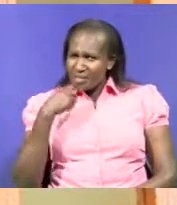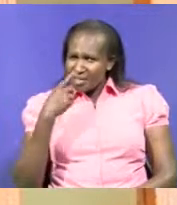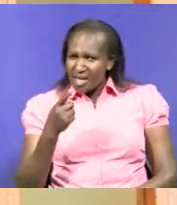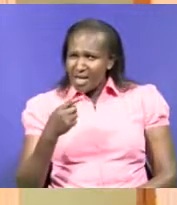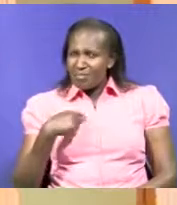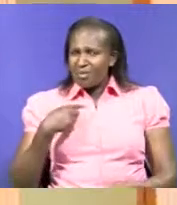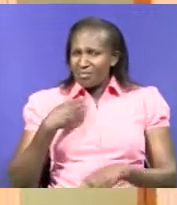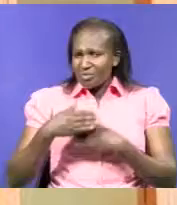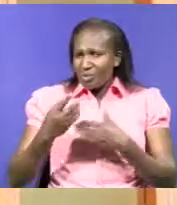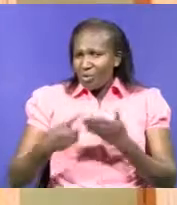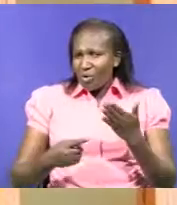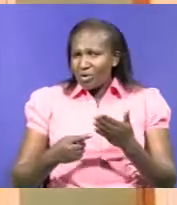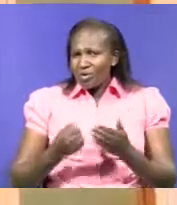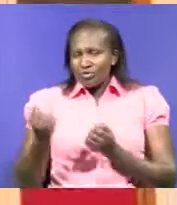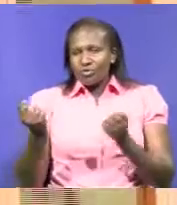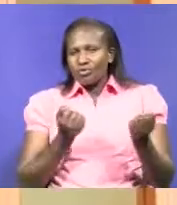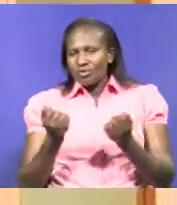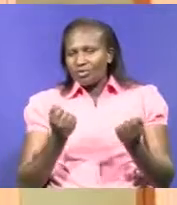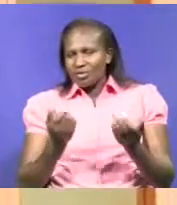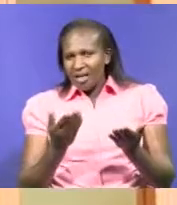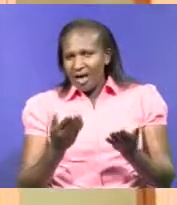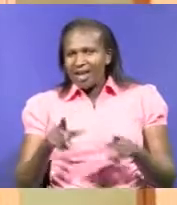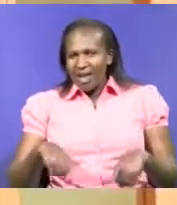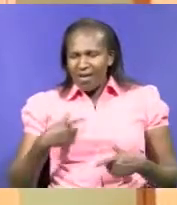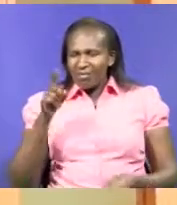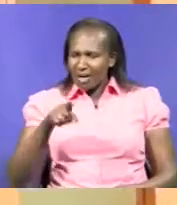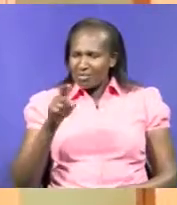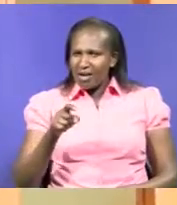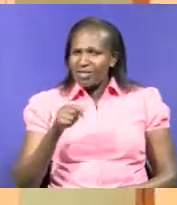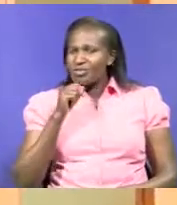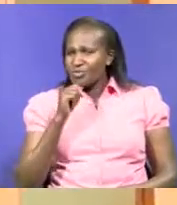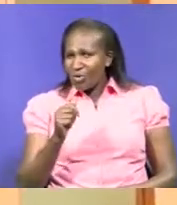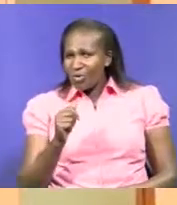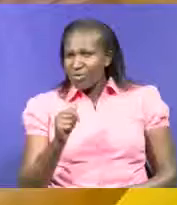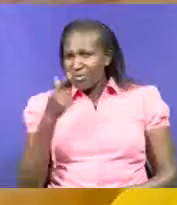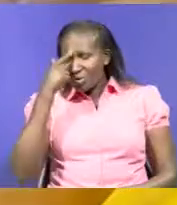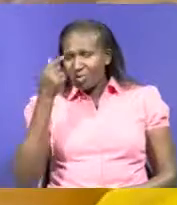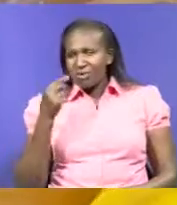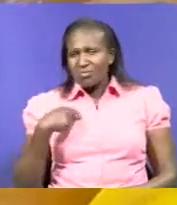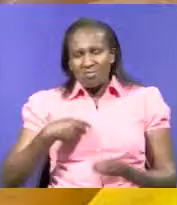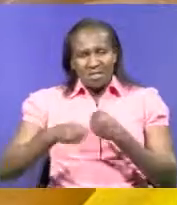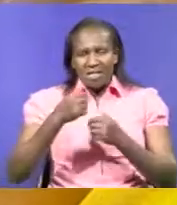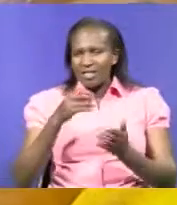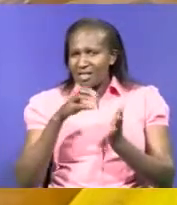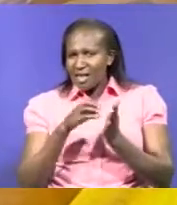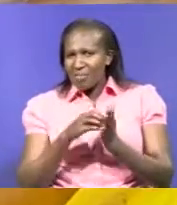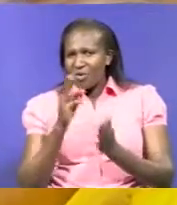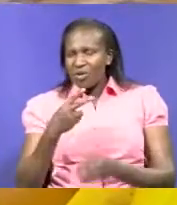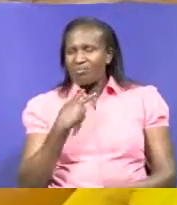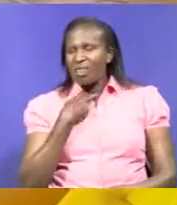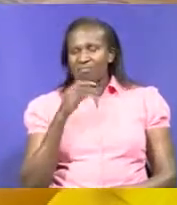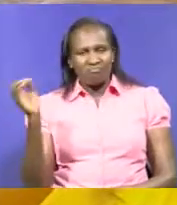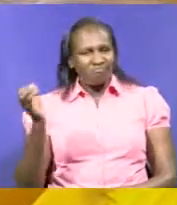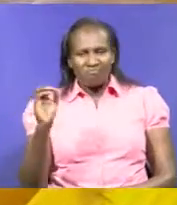karibu kujifunza mpaka kuendesha gari na kwa maisha yangu lazima nitendesha. Si hivyo ati kwa sababu ninauza hizi, nitakwama hivyo